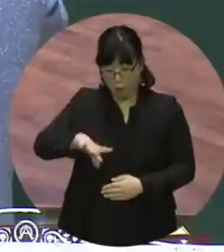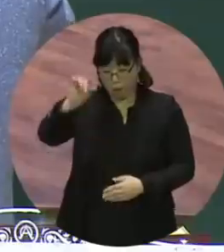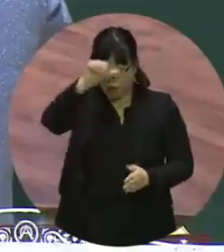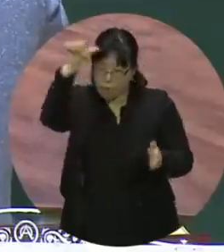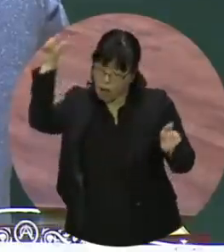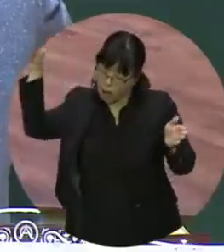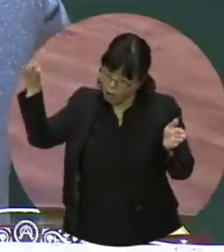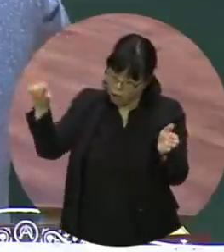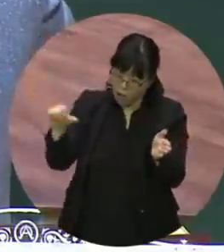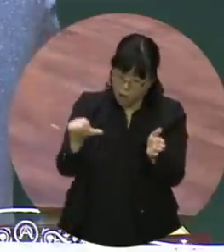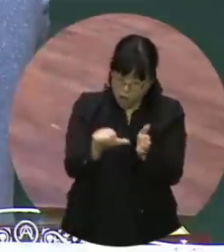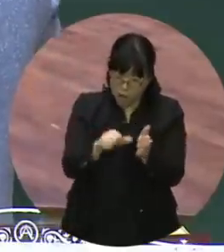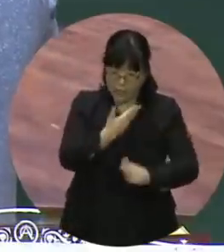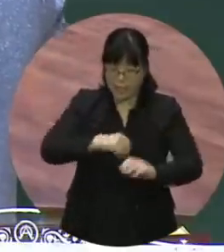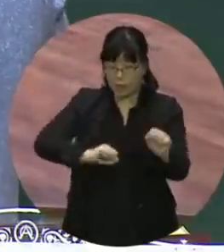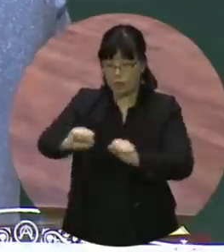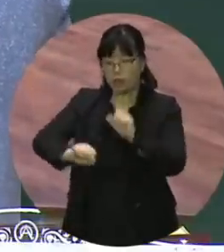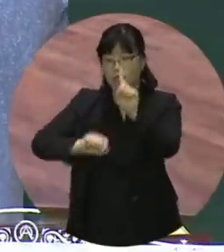누리라.